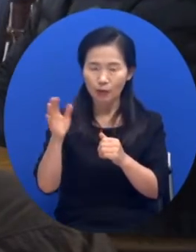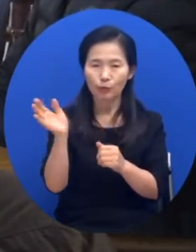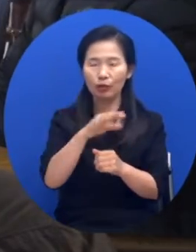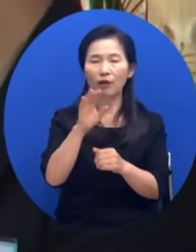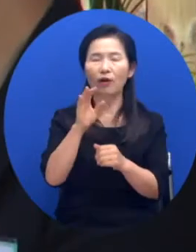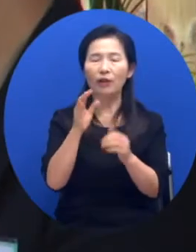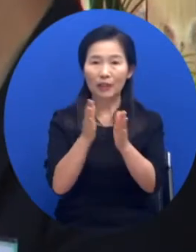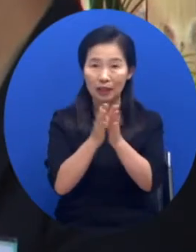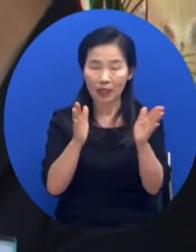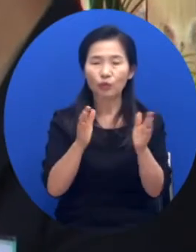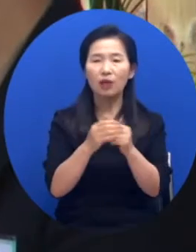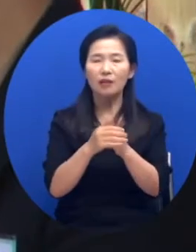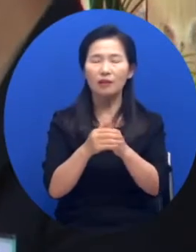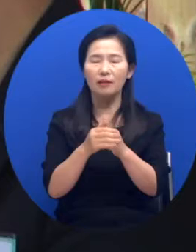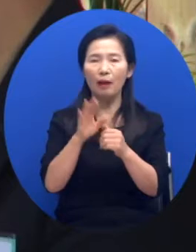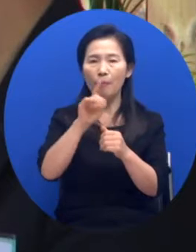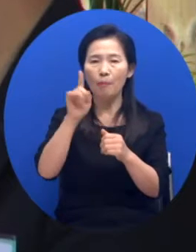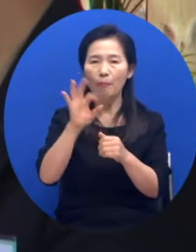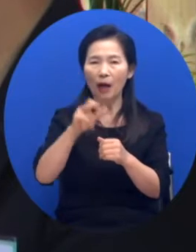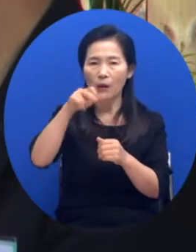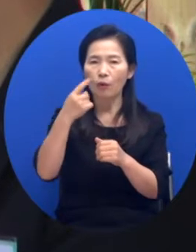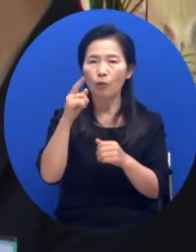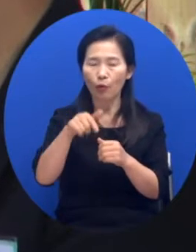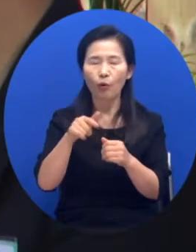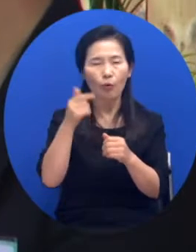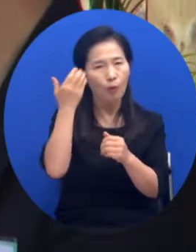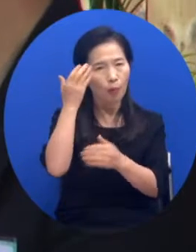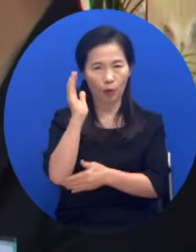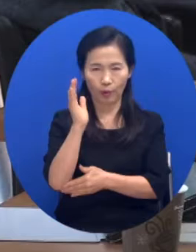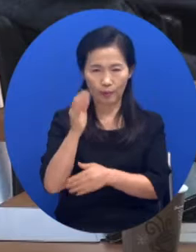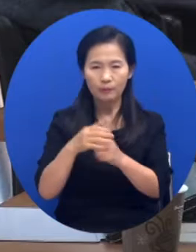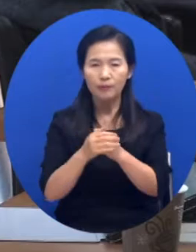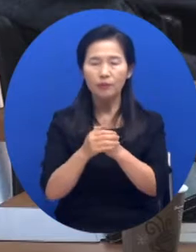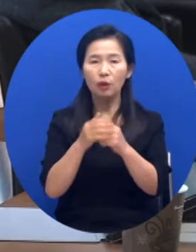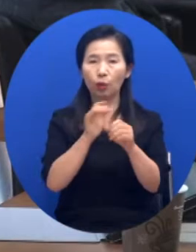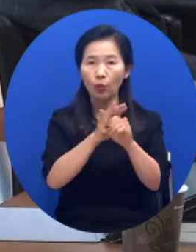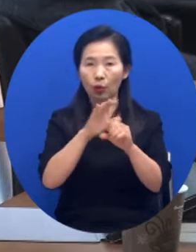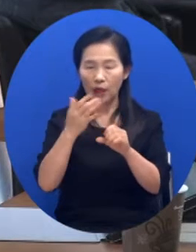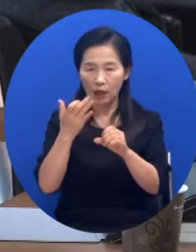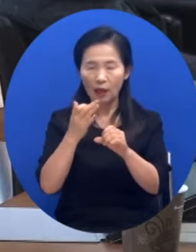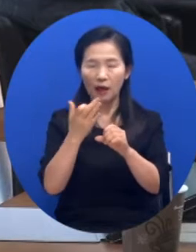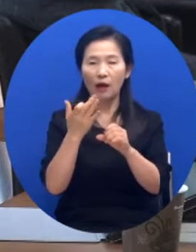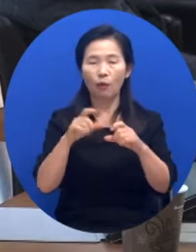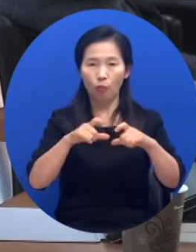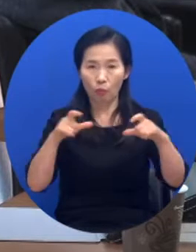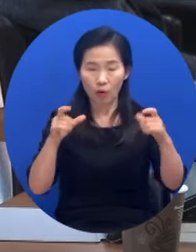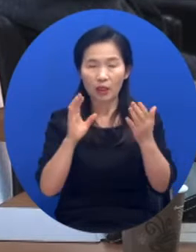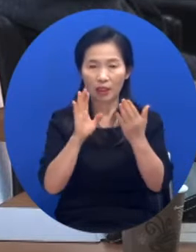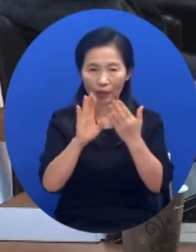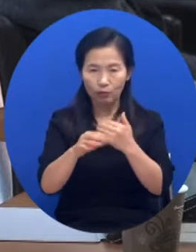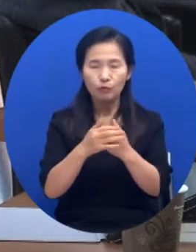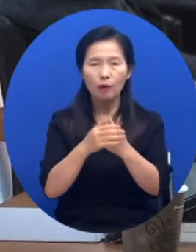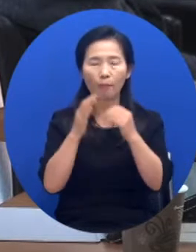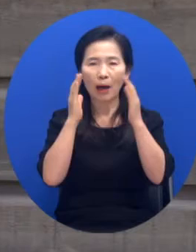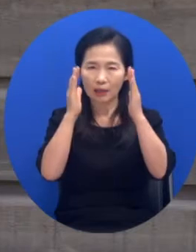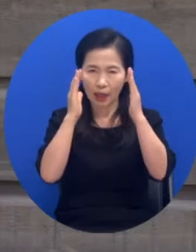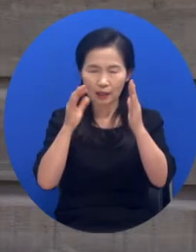포럼. 올해는 선교 역사를 되짚고 코로나 확산 이후 선교의 방향성을 제시하고자